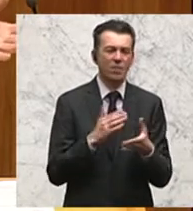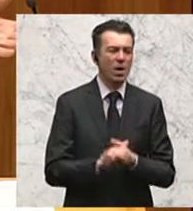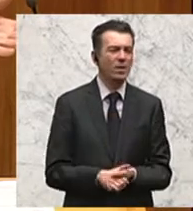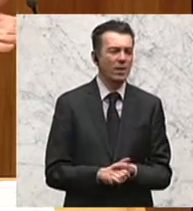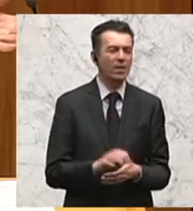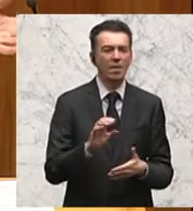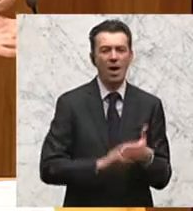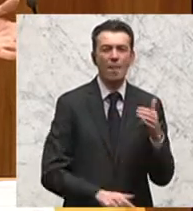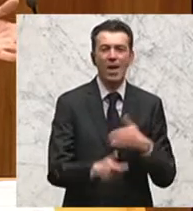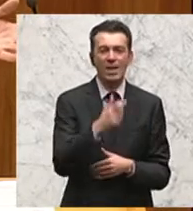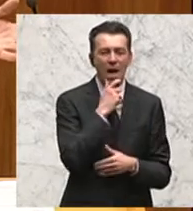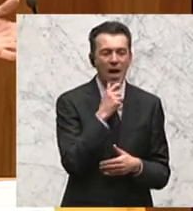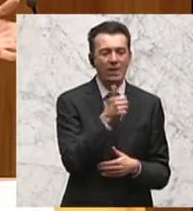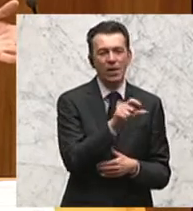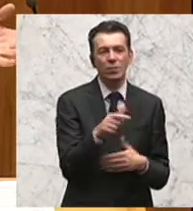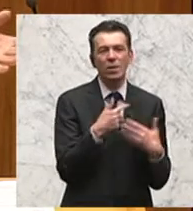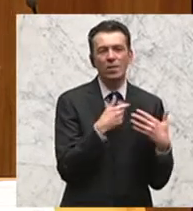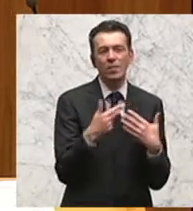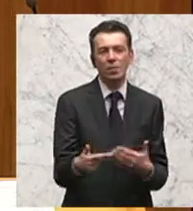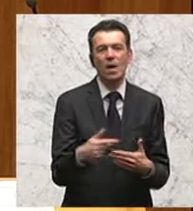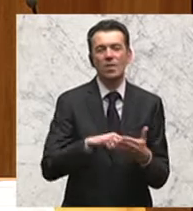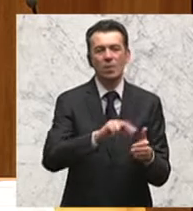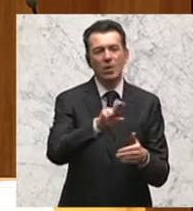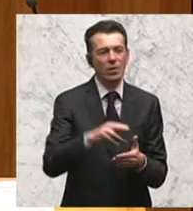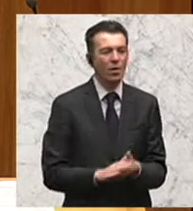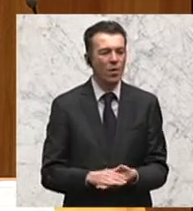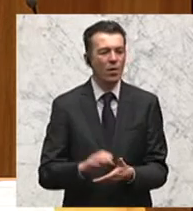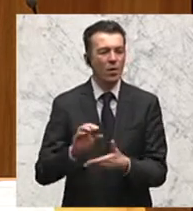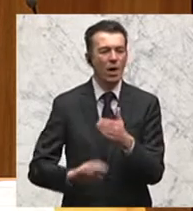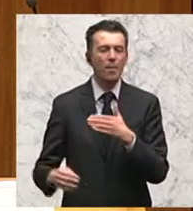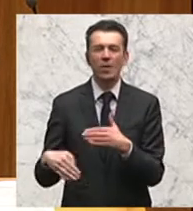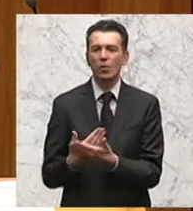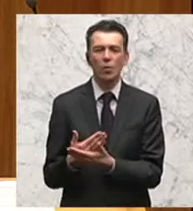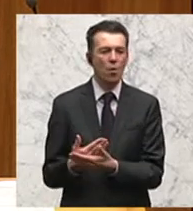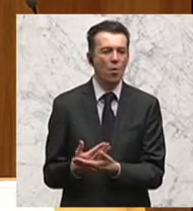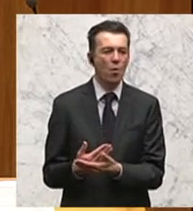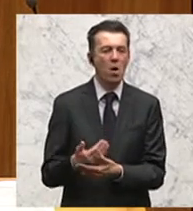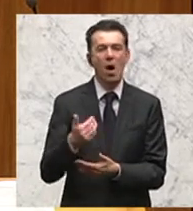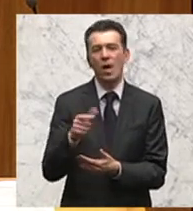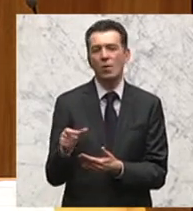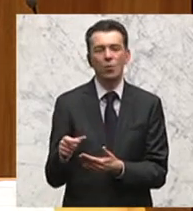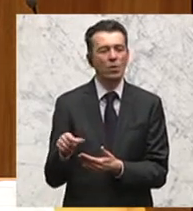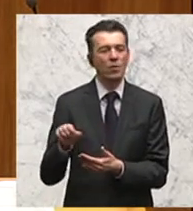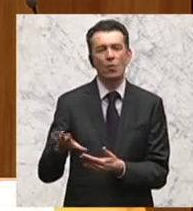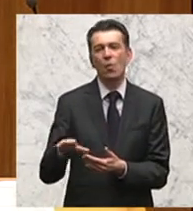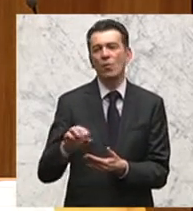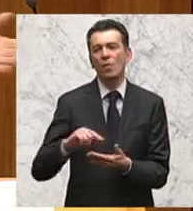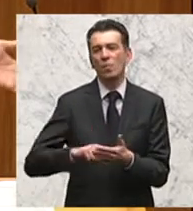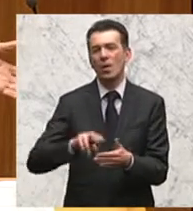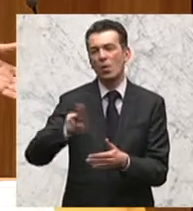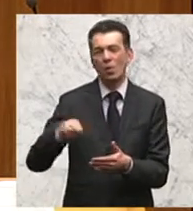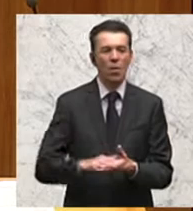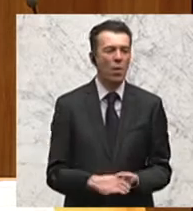Rabatt alt, 187 Millionen Euro, der Rabatt neu, nur mehr 115 Millionen Euro im Jahr.